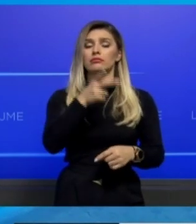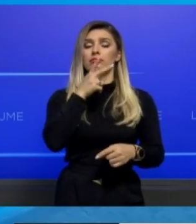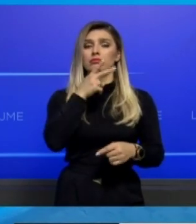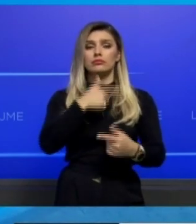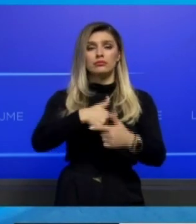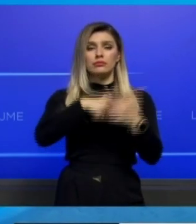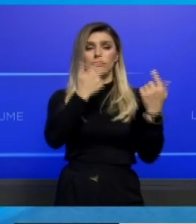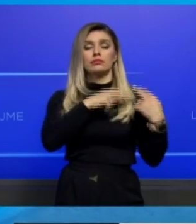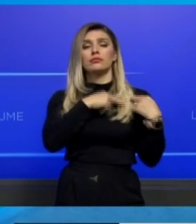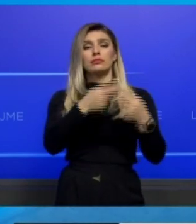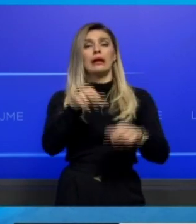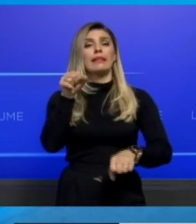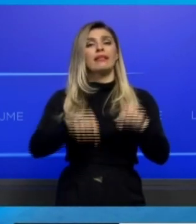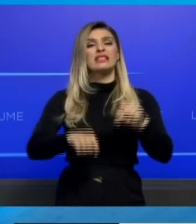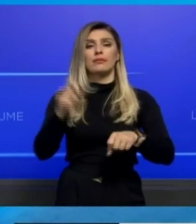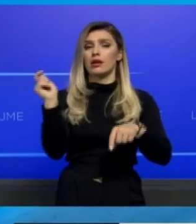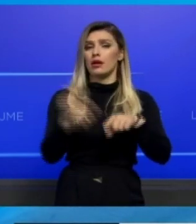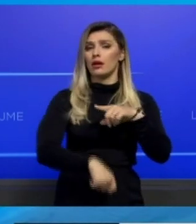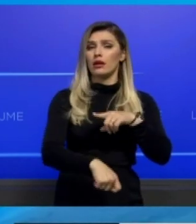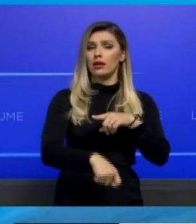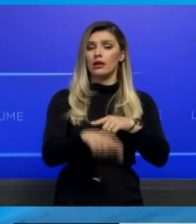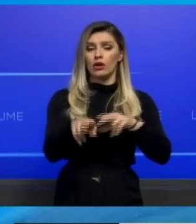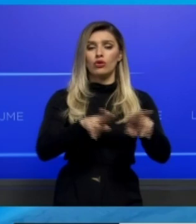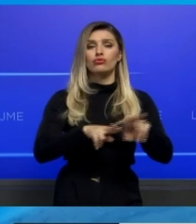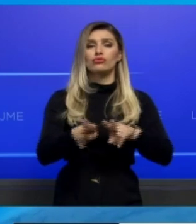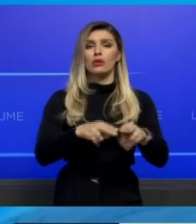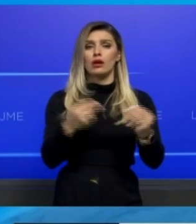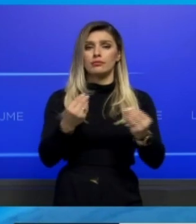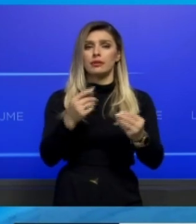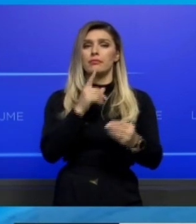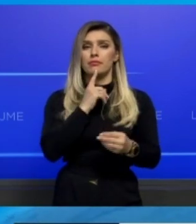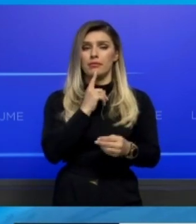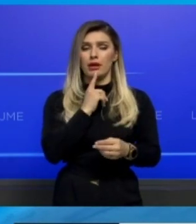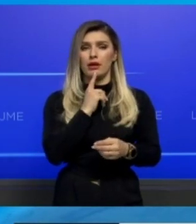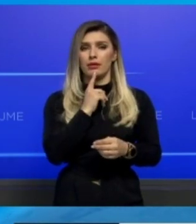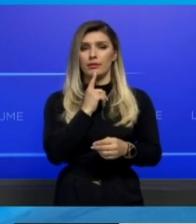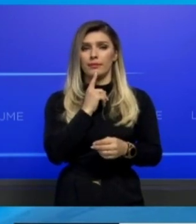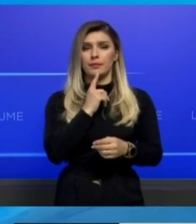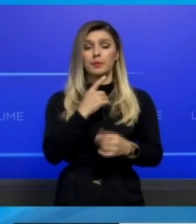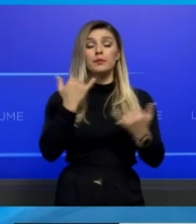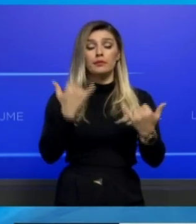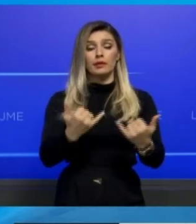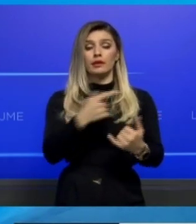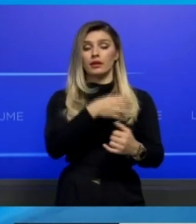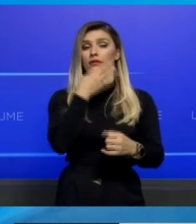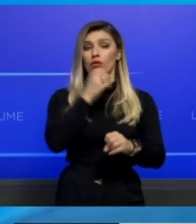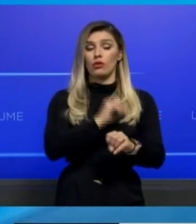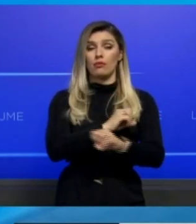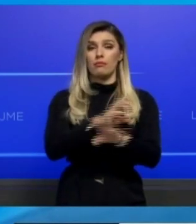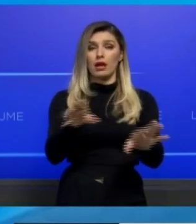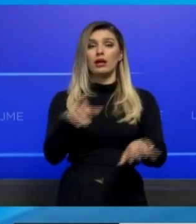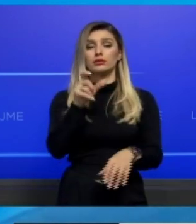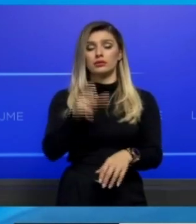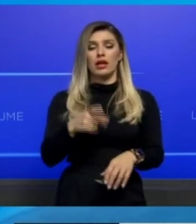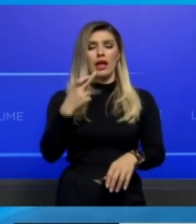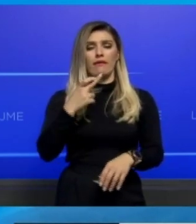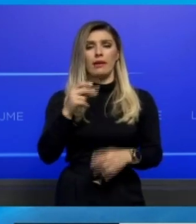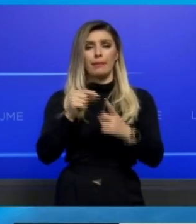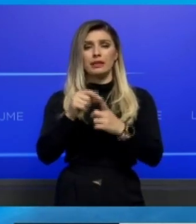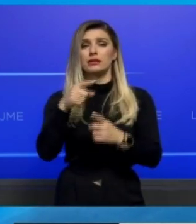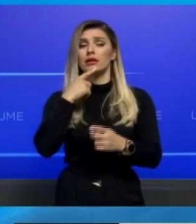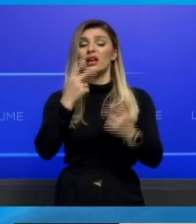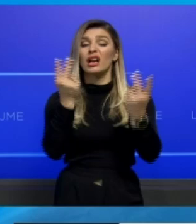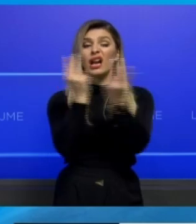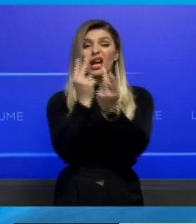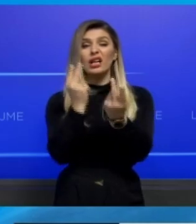adresojë përgjegjësinë disiplinore lidhur me aktgjykimin e gjyqtarës Zatriqi. Nëpërmjet kësaj komunikate, Peci zotohet se çdo rast i